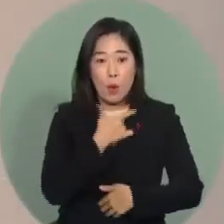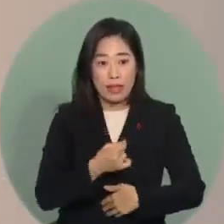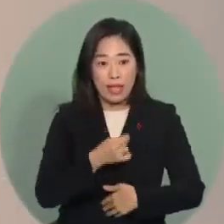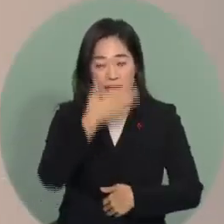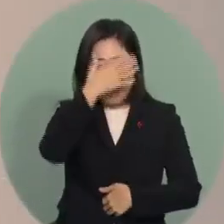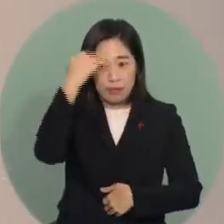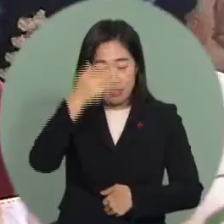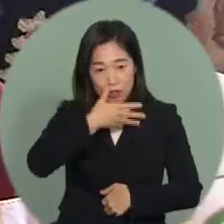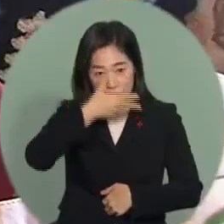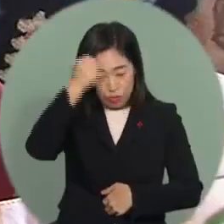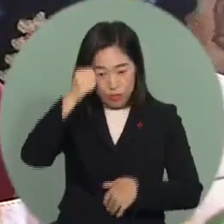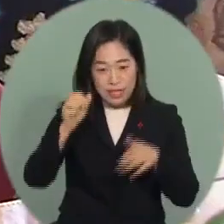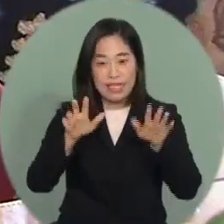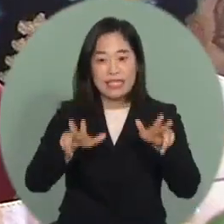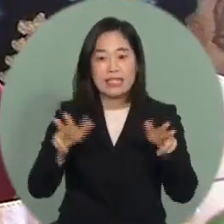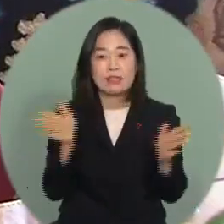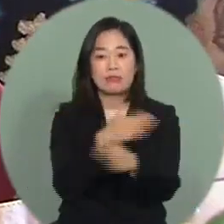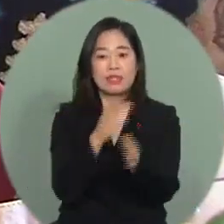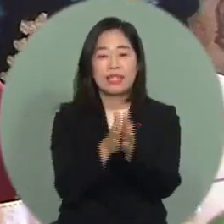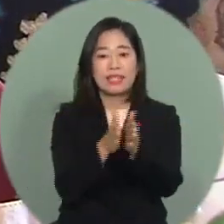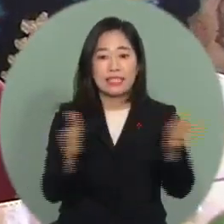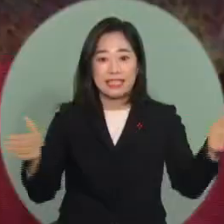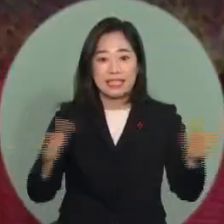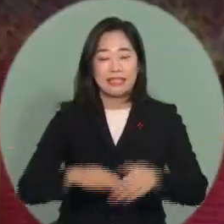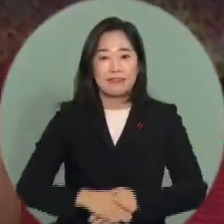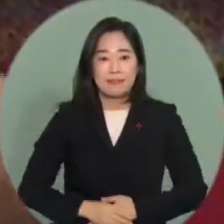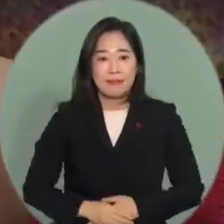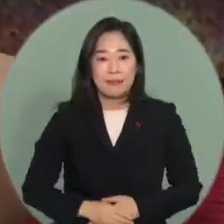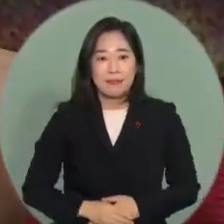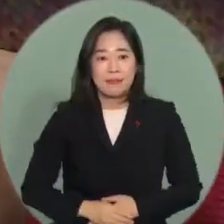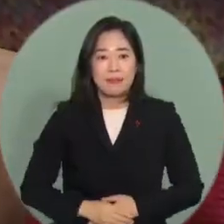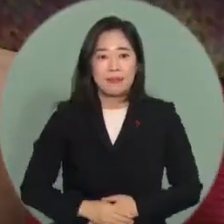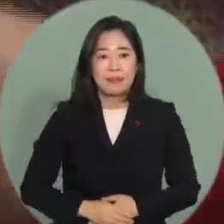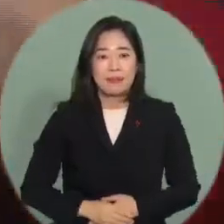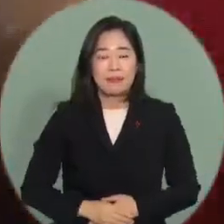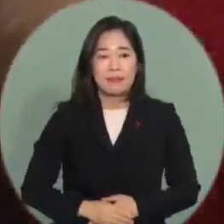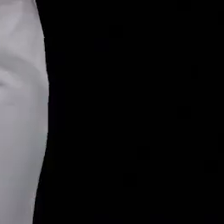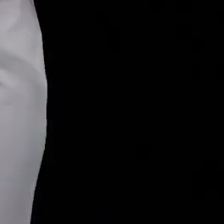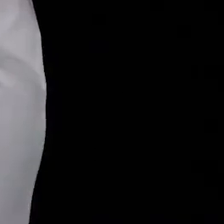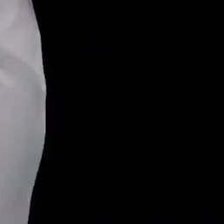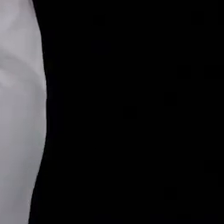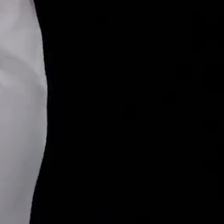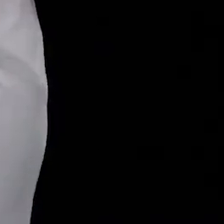할머니의 꿈은 지금부터 시작입니다. MBC 뉴스 임지은입니다.